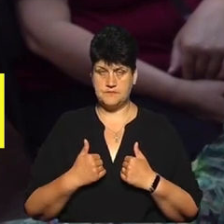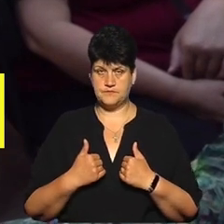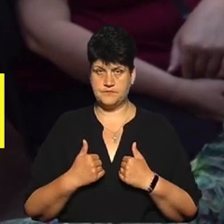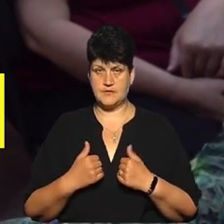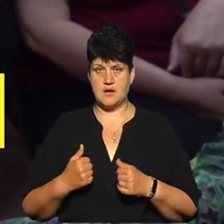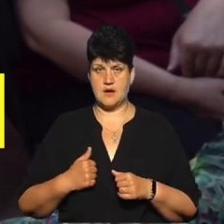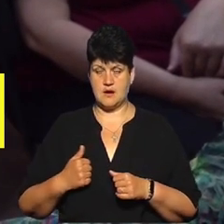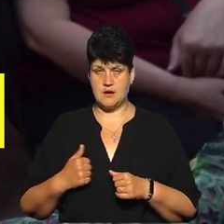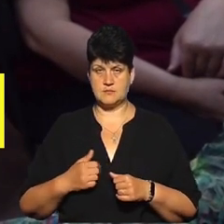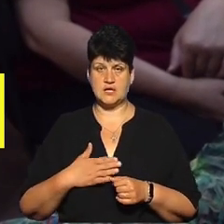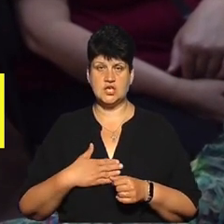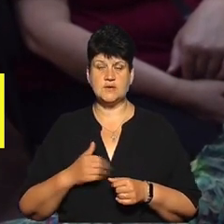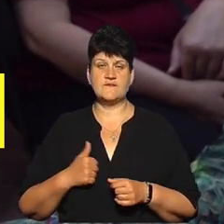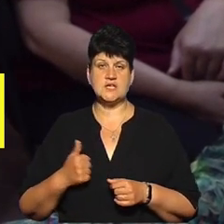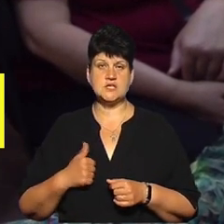нашим військовим